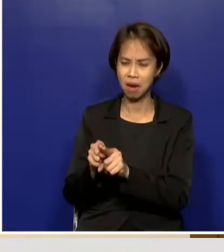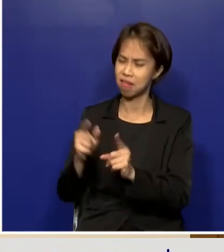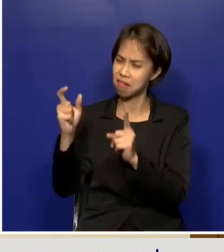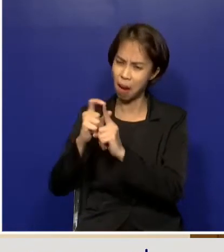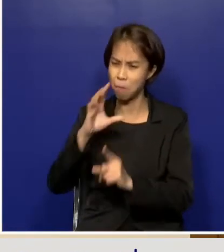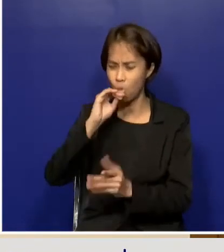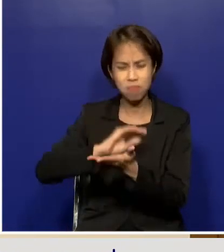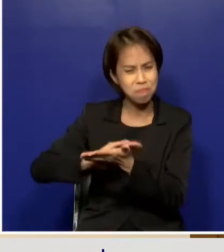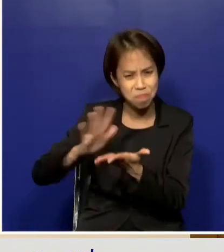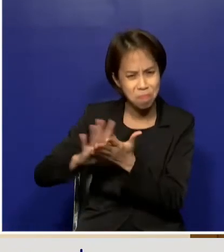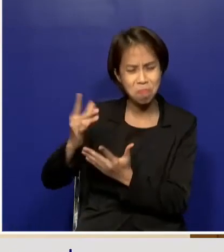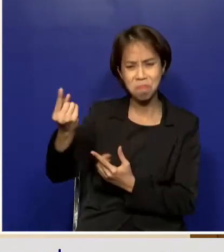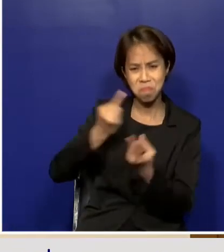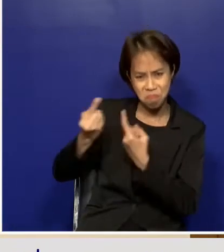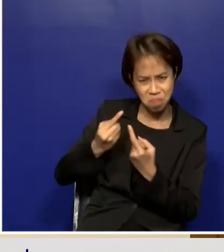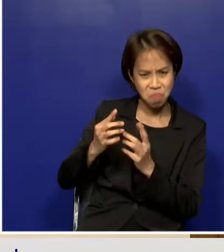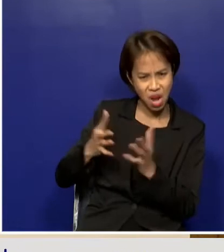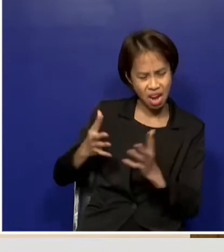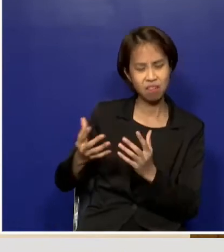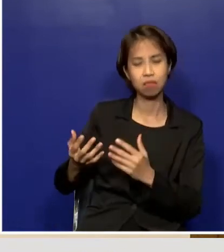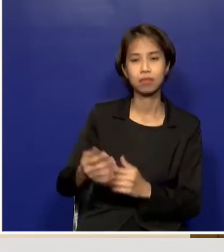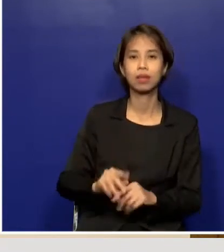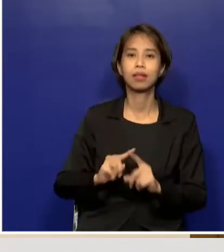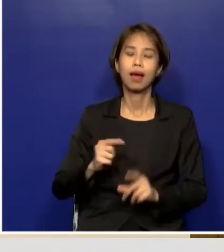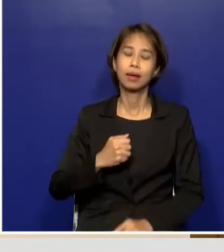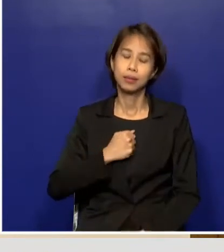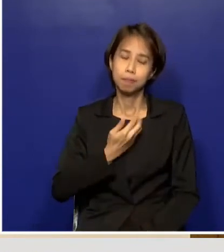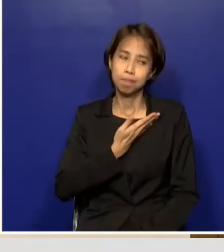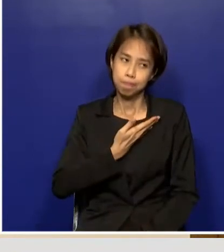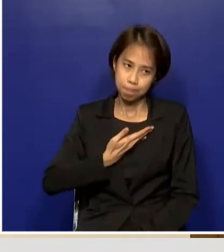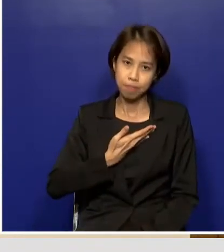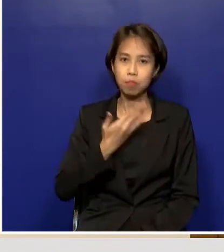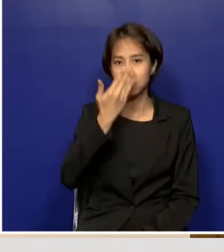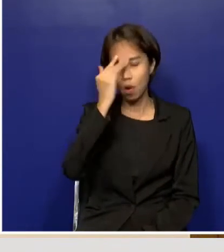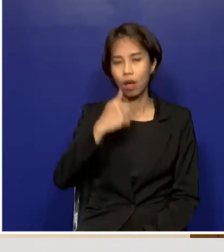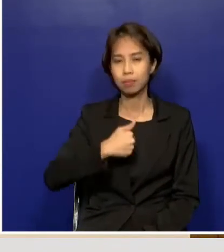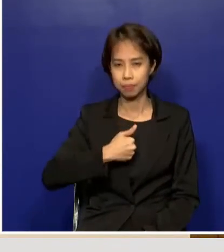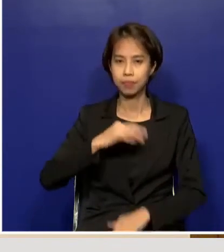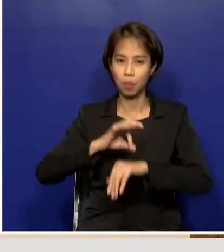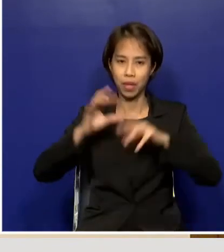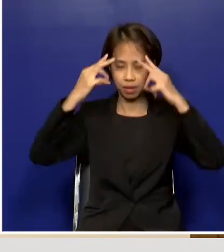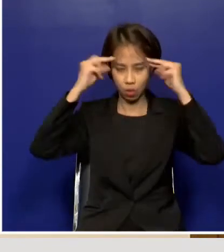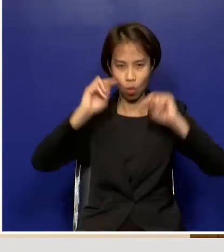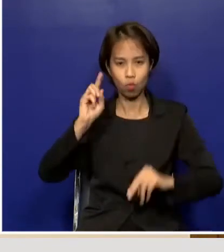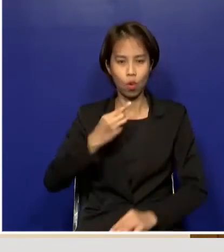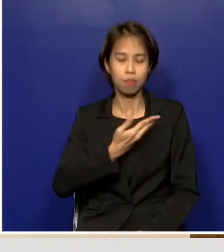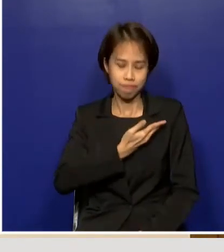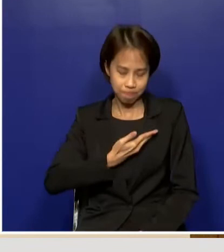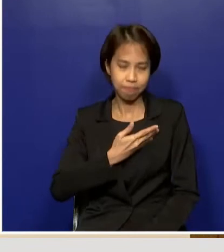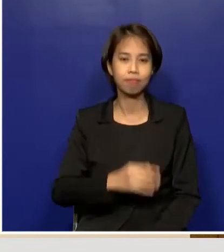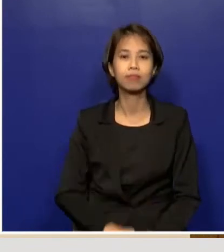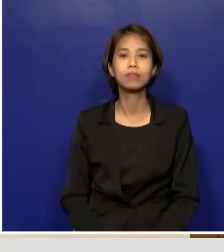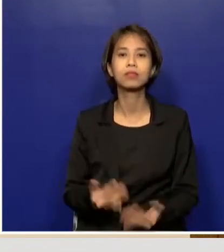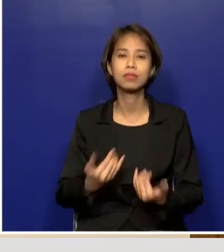ดย้าม มากข้น แต่ผมกอยออกทนนะครับเพระผมเป็น Ηnungปรึยยไกตทนไดอยู่เสมอนะครั